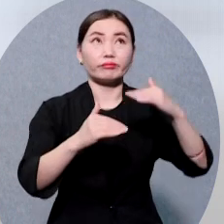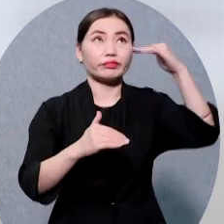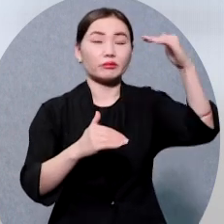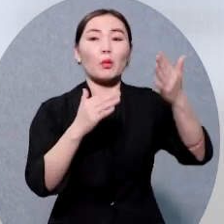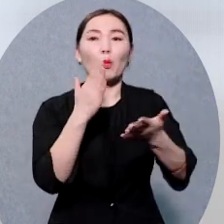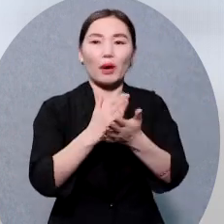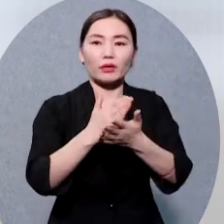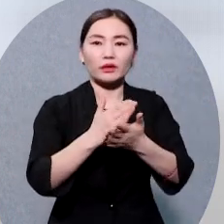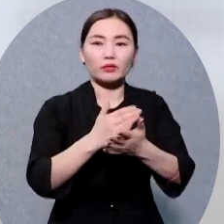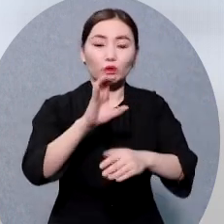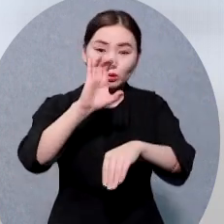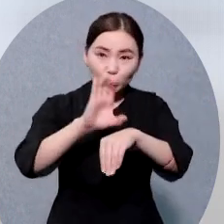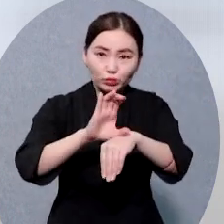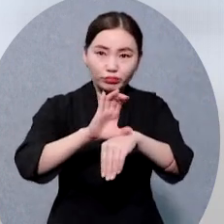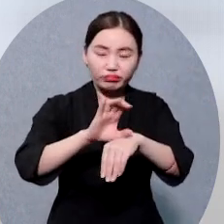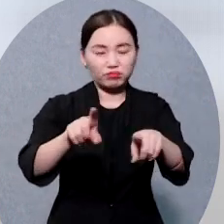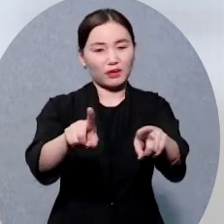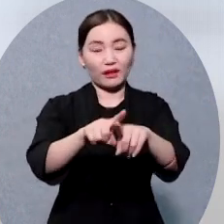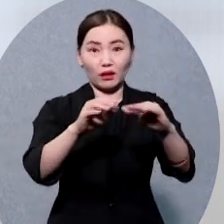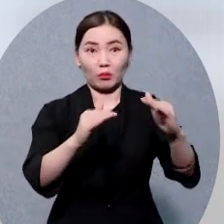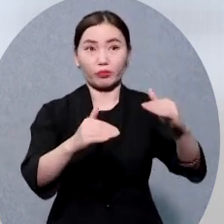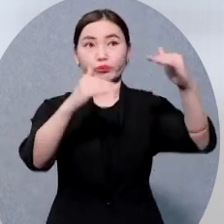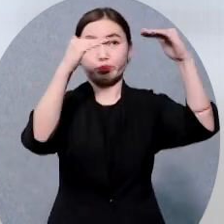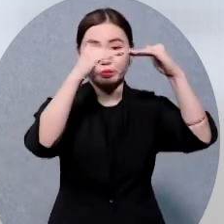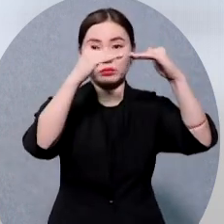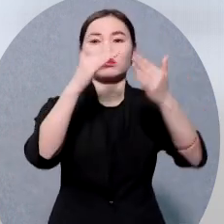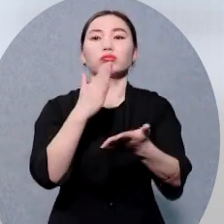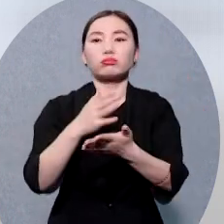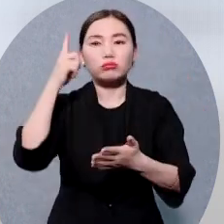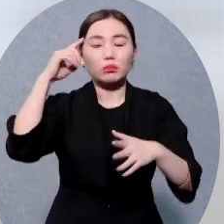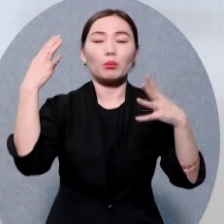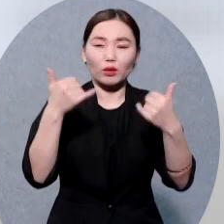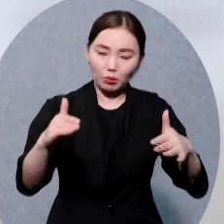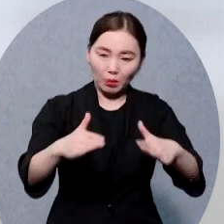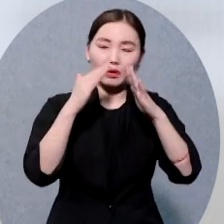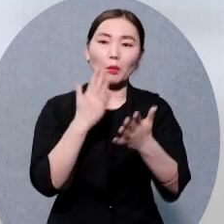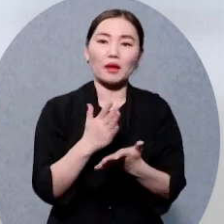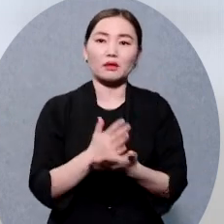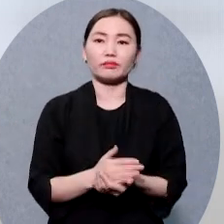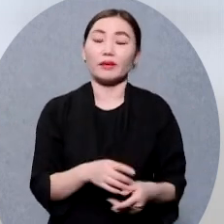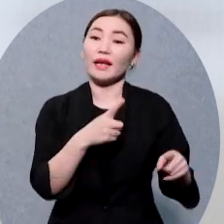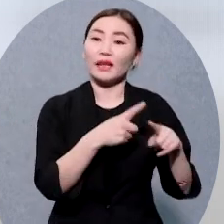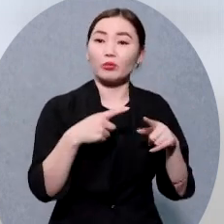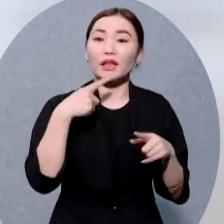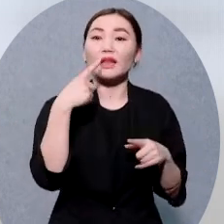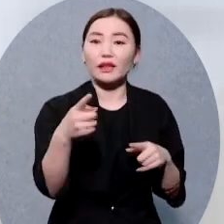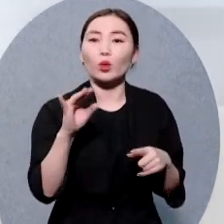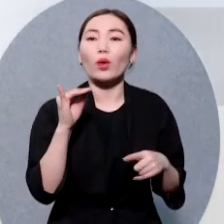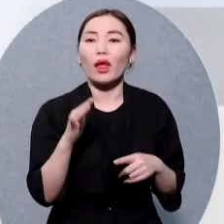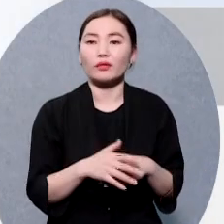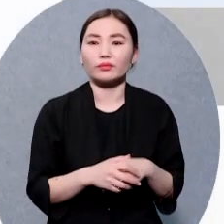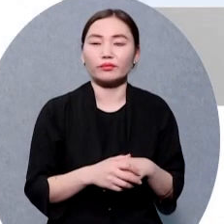тухайн сүм хийдийн одоо баригдсан тэр одоо барилгын сүрлэг том байдаг байжээ гэж эндээс харагдаж